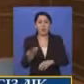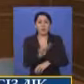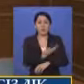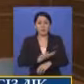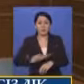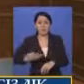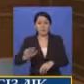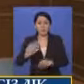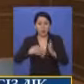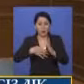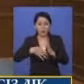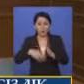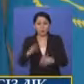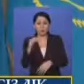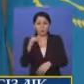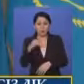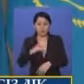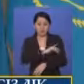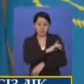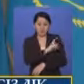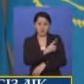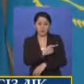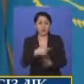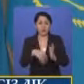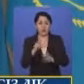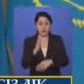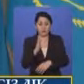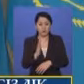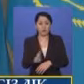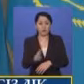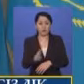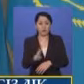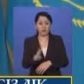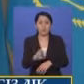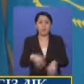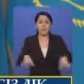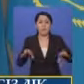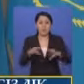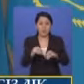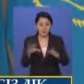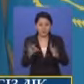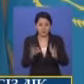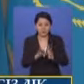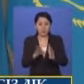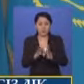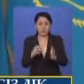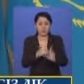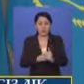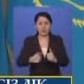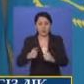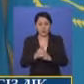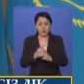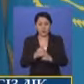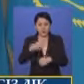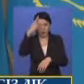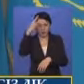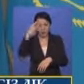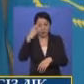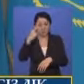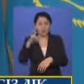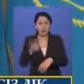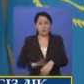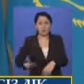шыңдап, рухымызды күшейтіп, жігерімізді арттырды. Ортақ мақсатқа жұмылуымызға түрткі болды. Қазақстанның